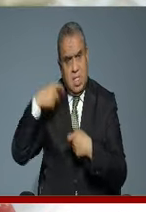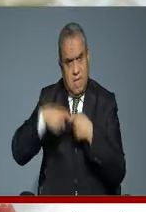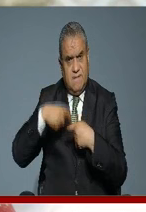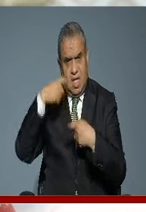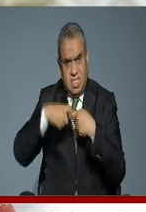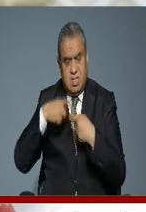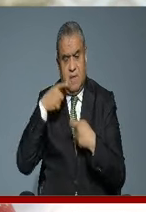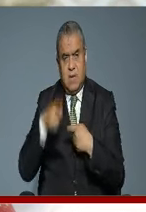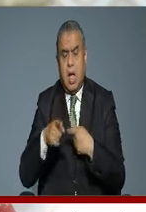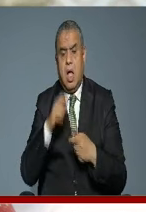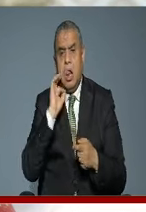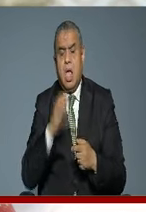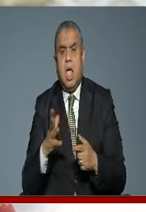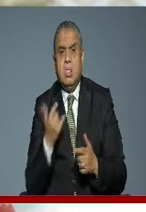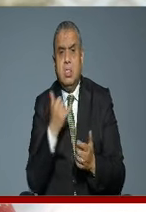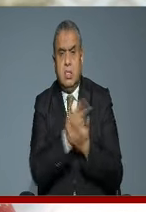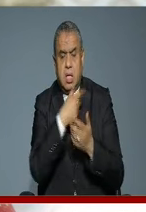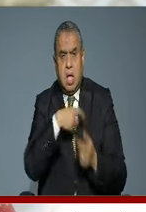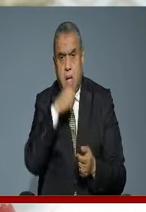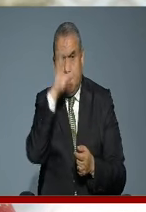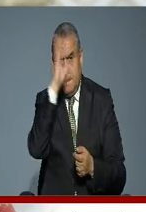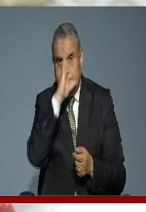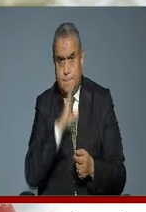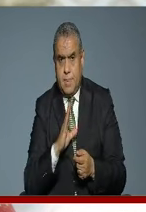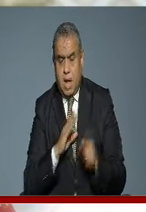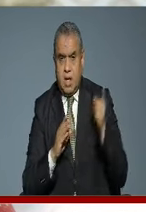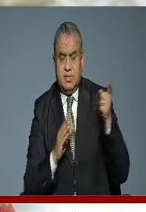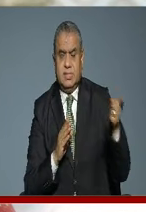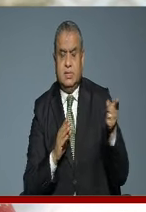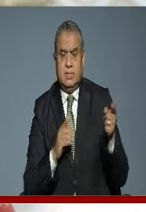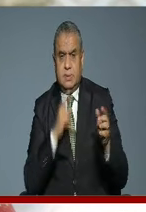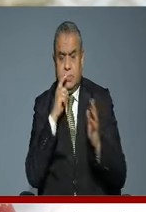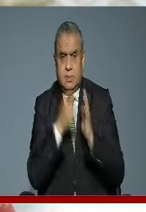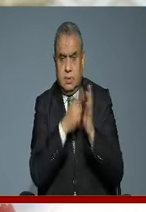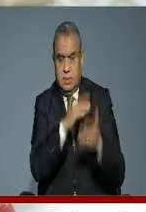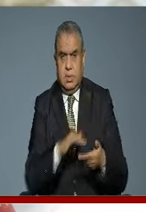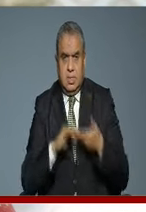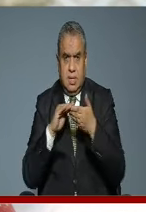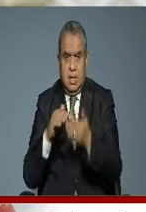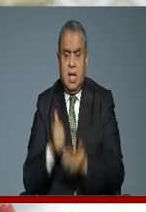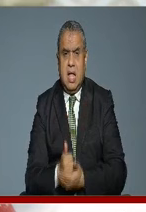لذلك فإن البرازيل يقدم الدعم